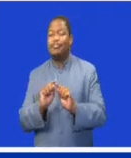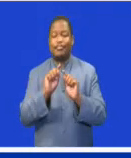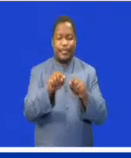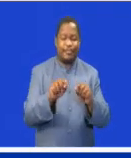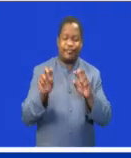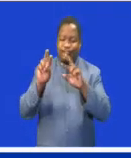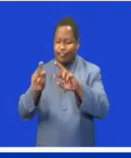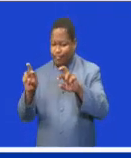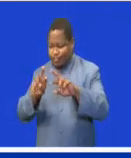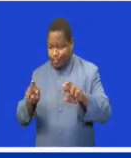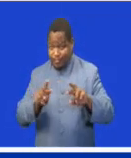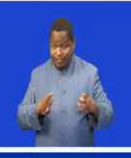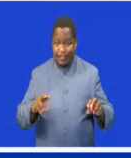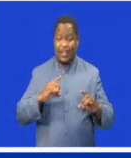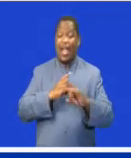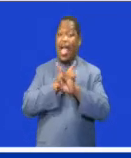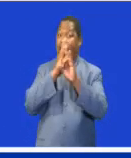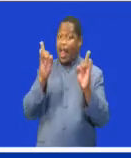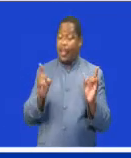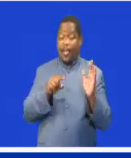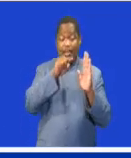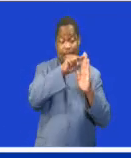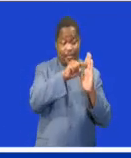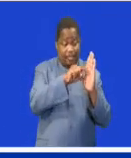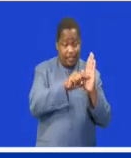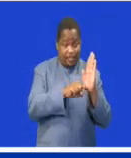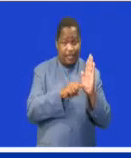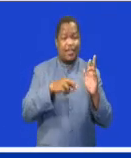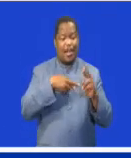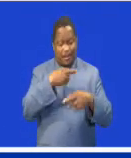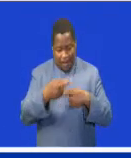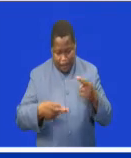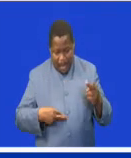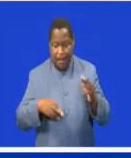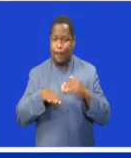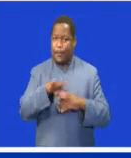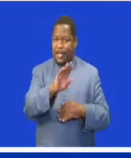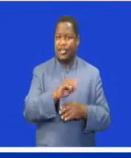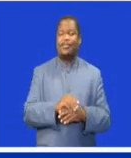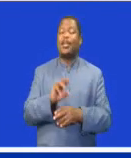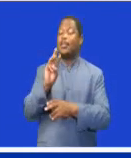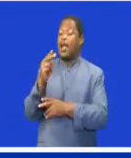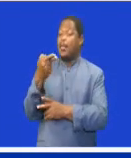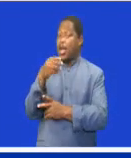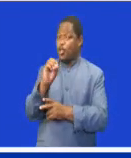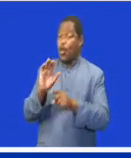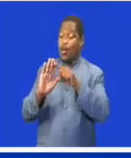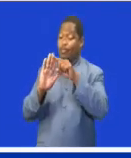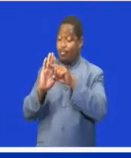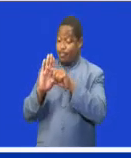ukuthi kulandzelwa yonke imigomo yelitiko letempilo neyakamhlabhlangene ukuthi bantu